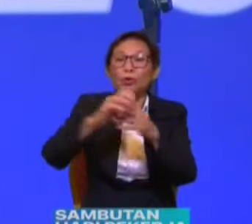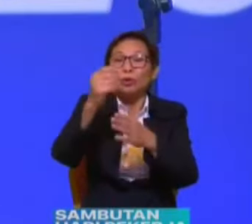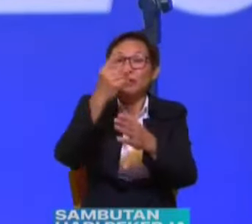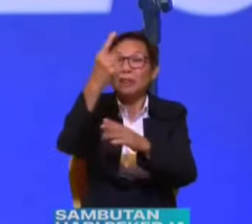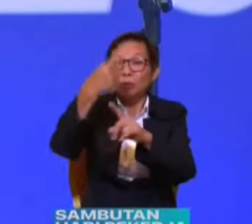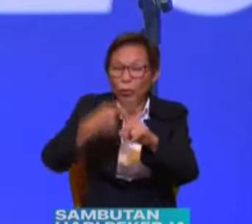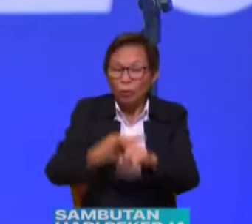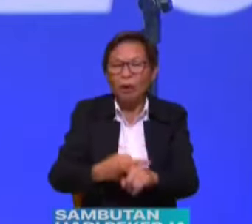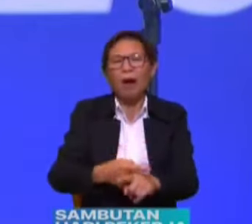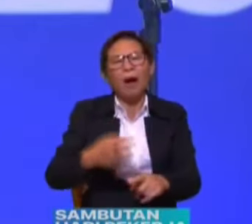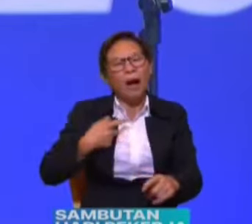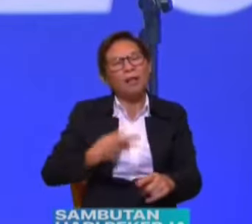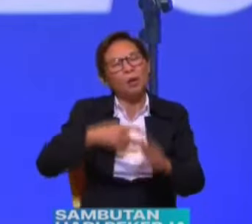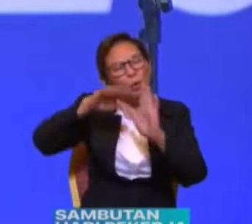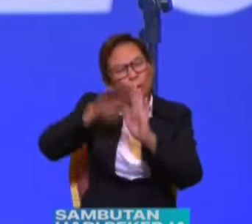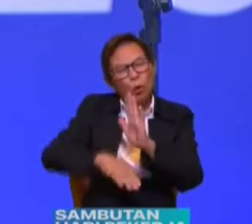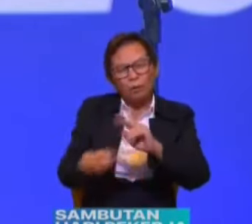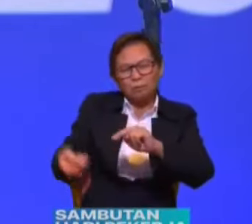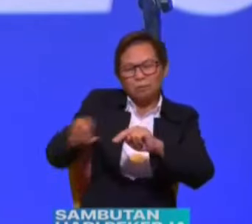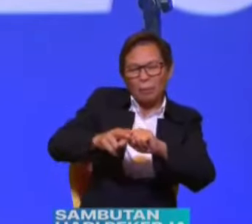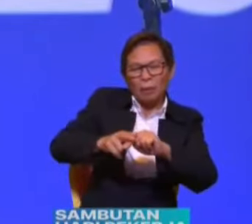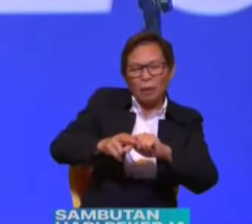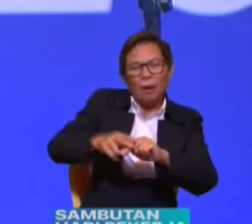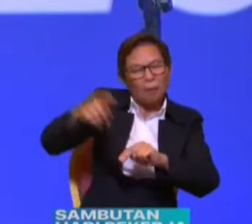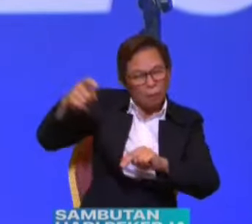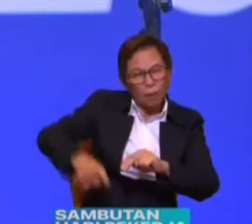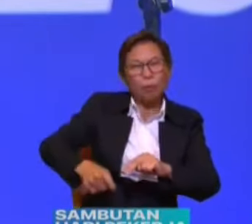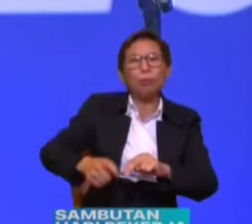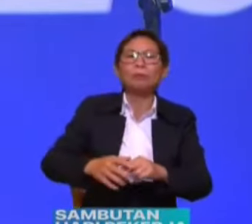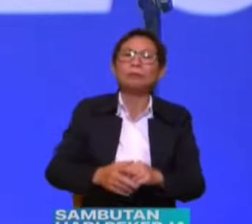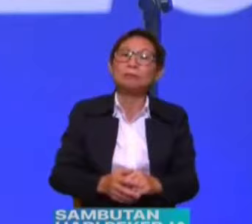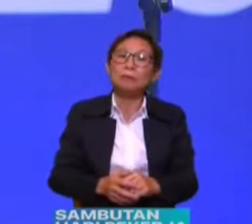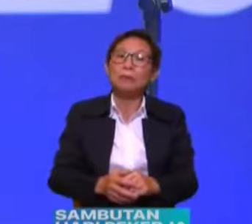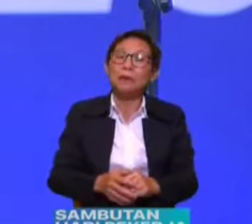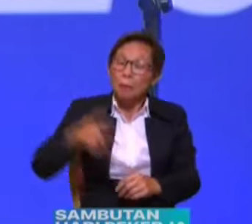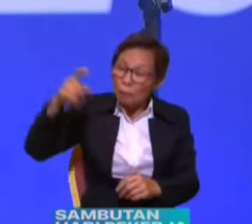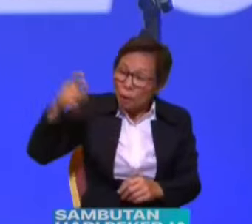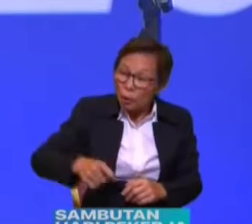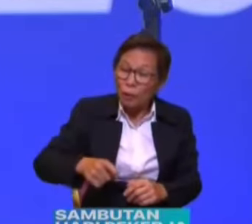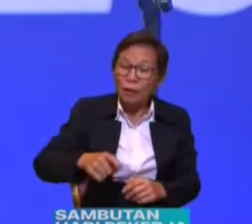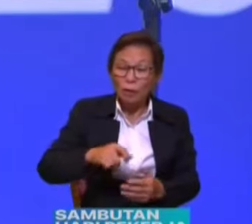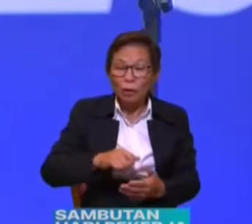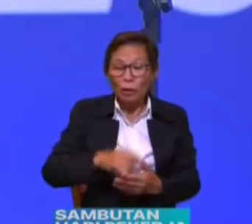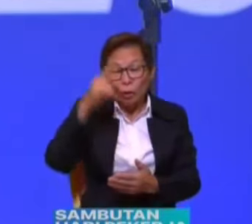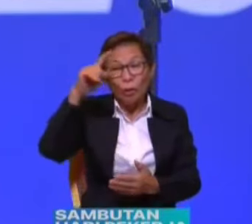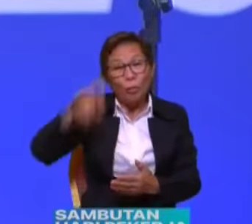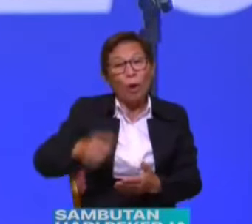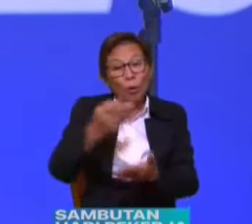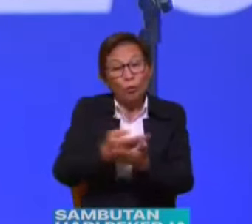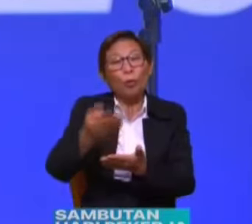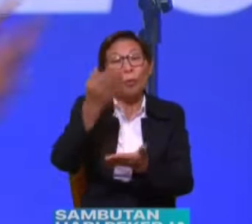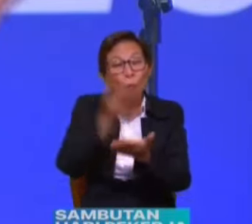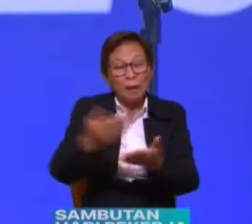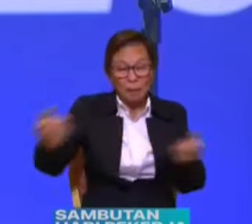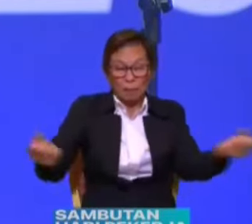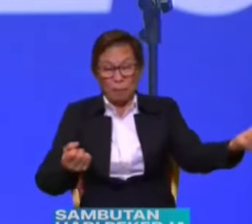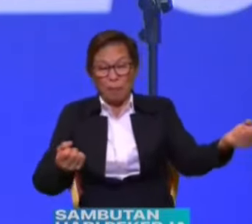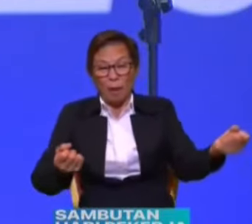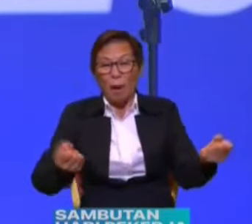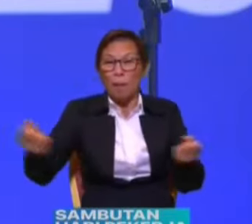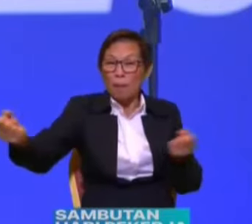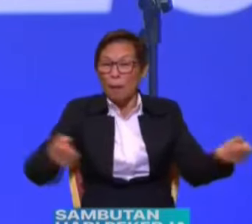Ada yang lebih kurang pertambahan yang sudah perlukan. Dan sudah perlukan itu bukan untuk membeli mobil besar atau rumah